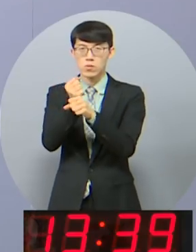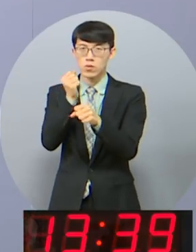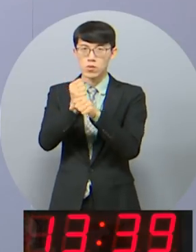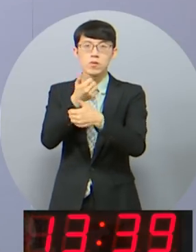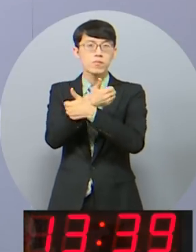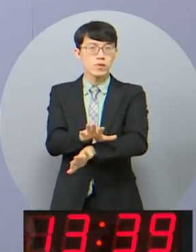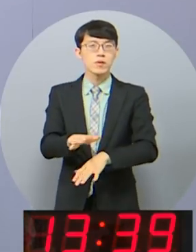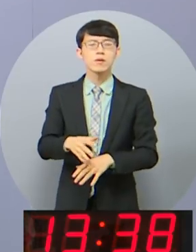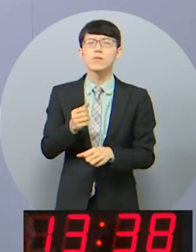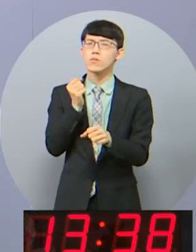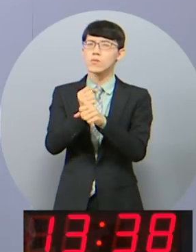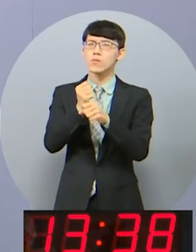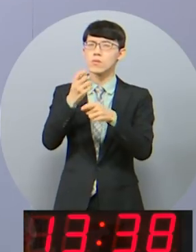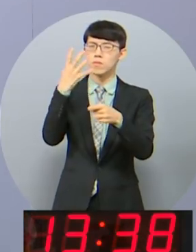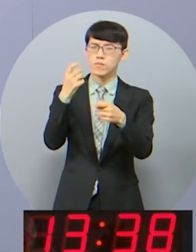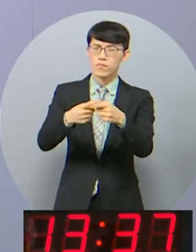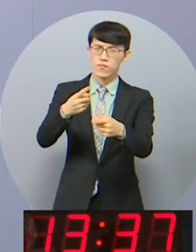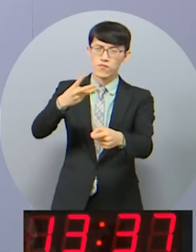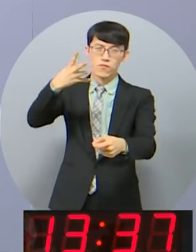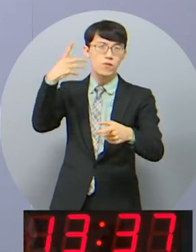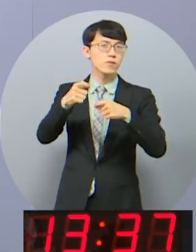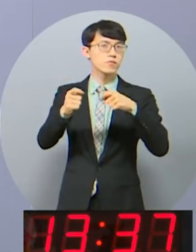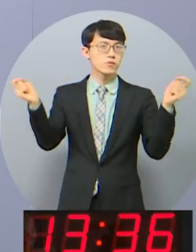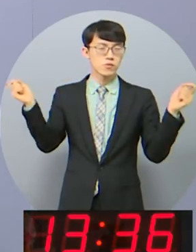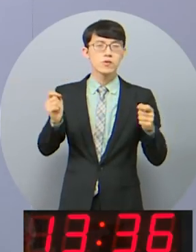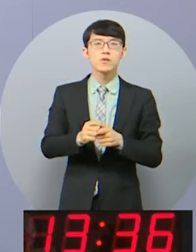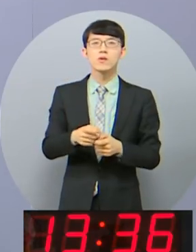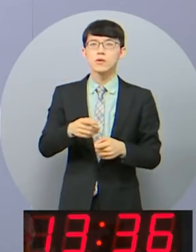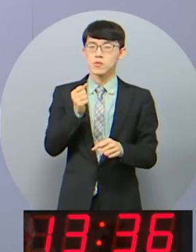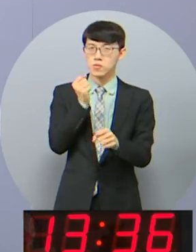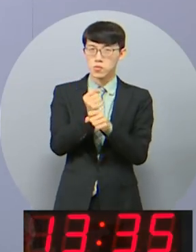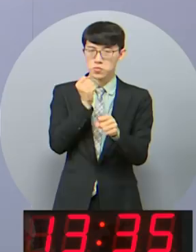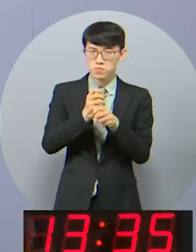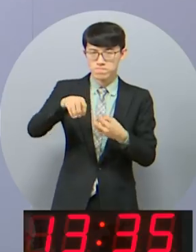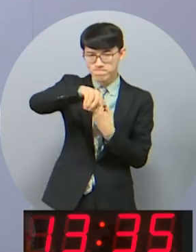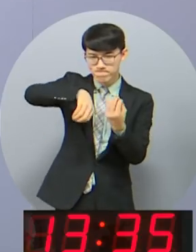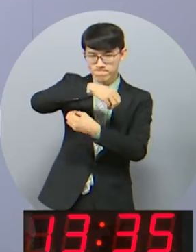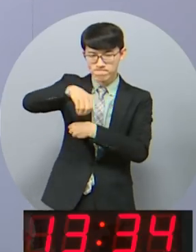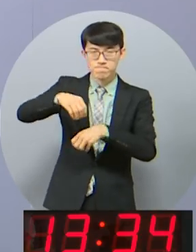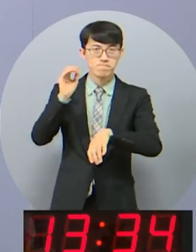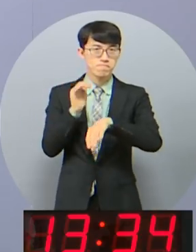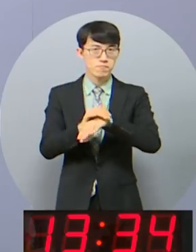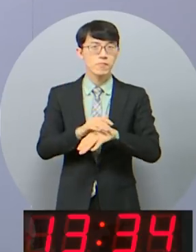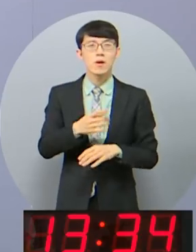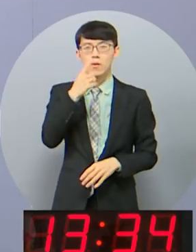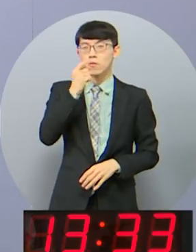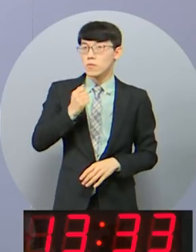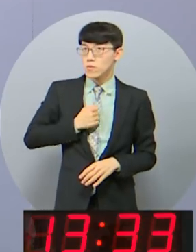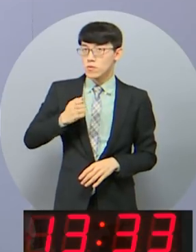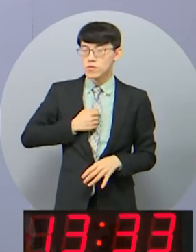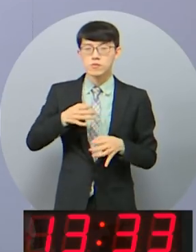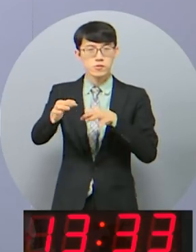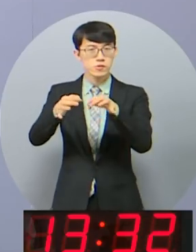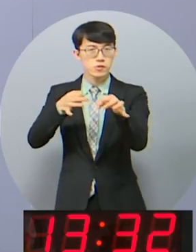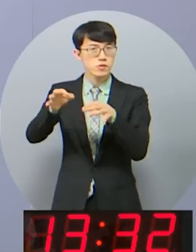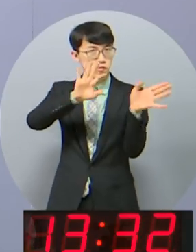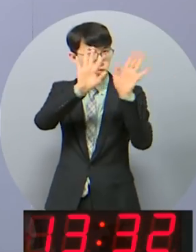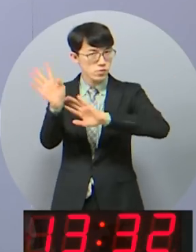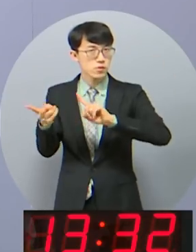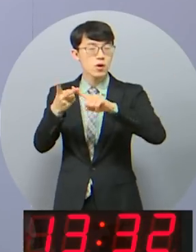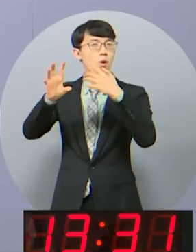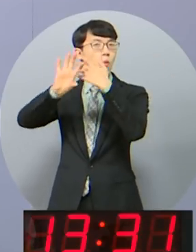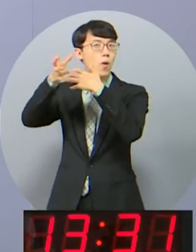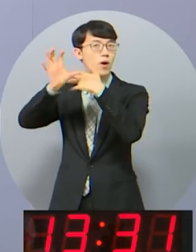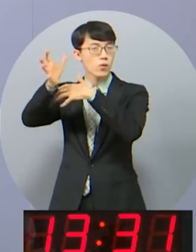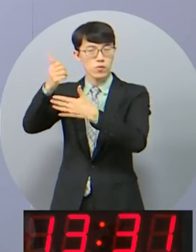经验与统筹执行能力，让我深切的了解产业的脉动、国际贸易交